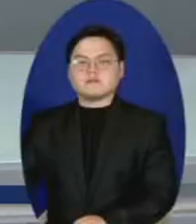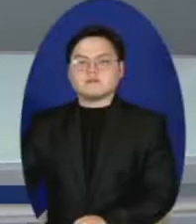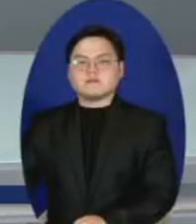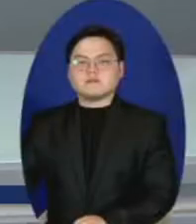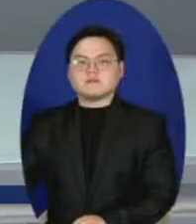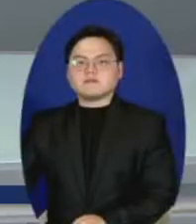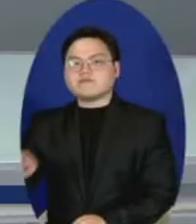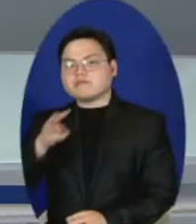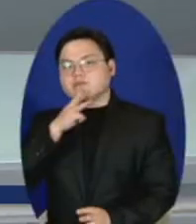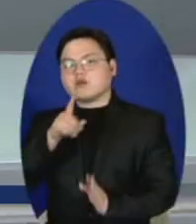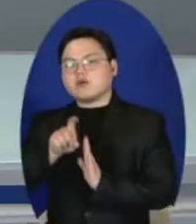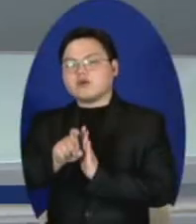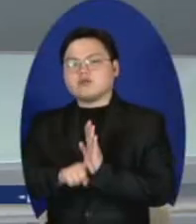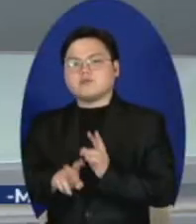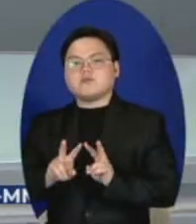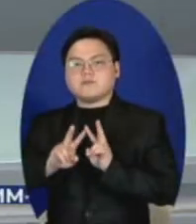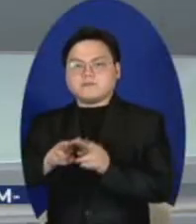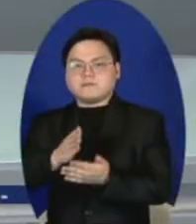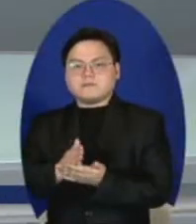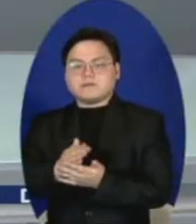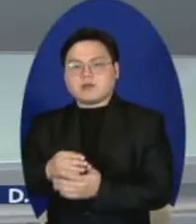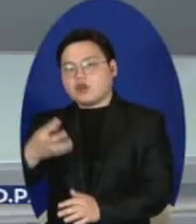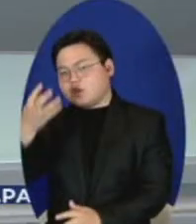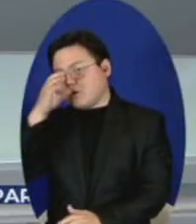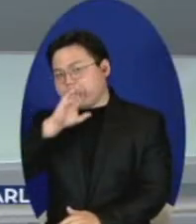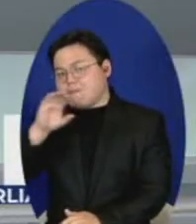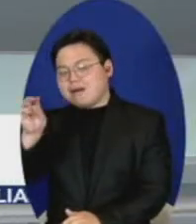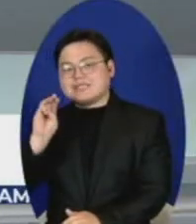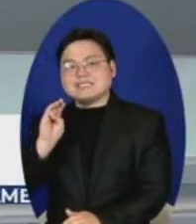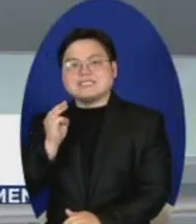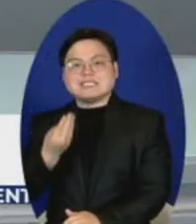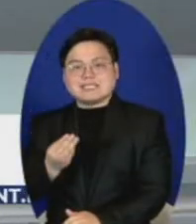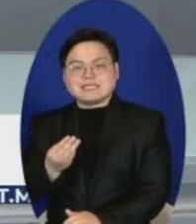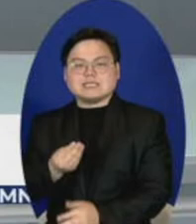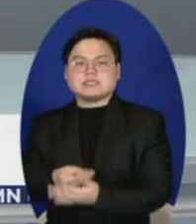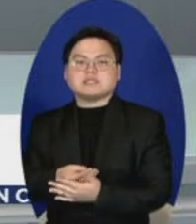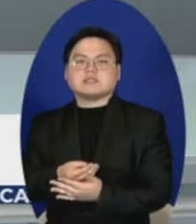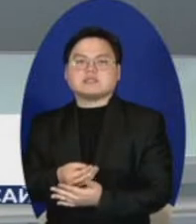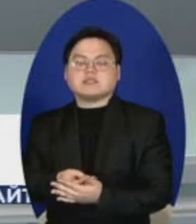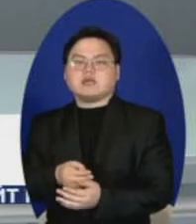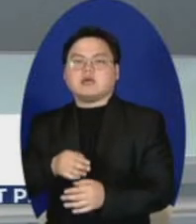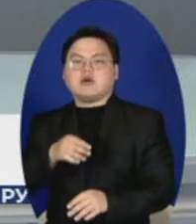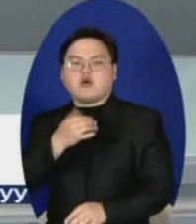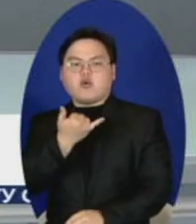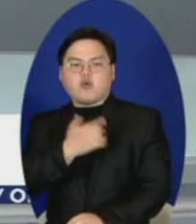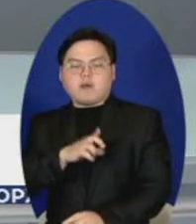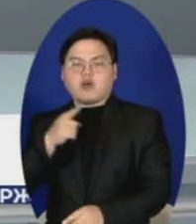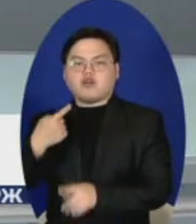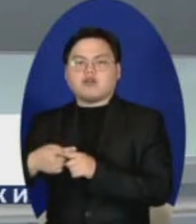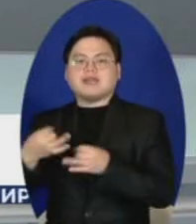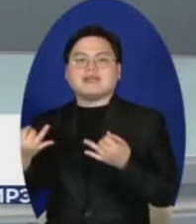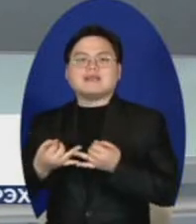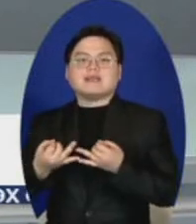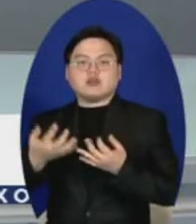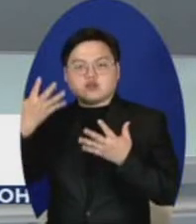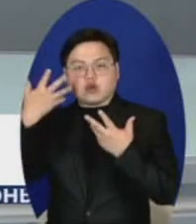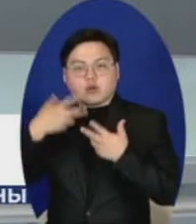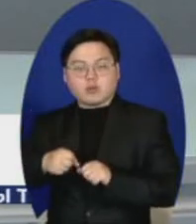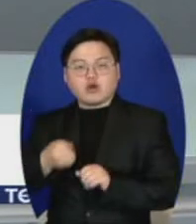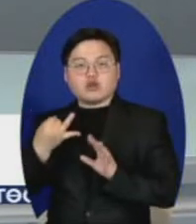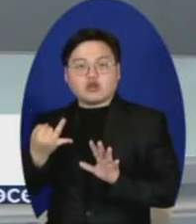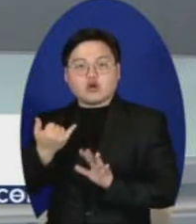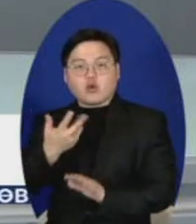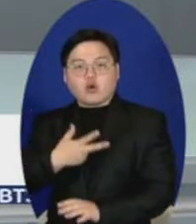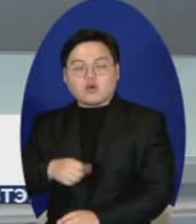Хөтөлбөрийн дараагийн хэсэгт анхаарлаа хандуулна уу? Төрийн албаны ерөнхий шалгалт нийслэл орон нутагт цахим хэлбрээр зохион байгуулагдаж байна. 7 дахь удаагийн